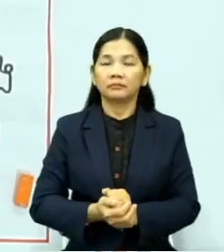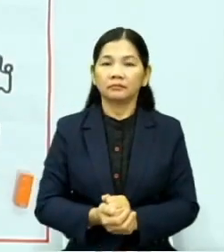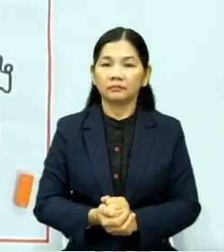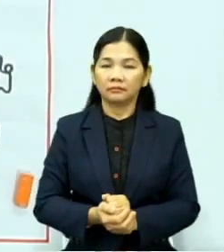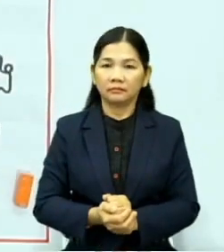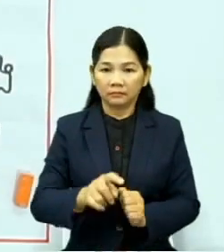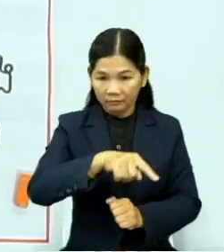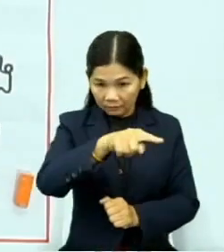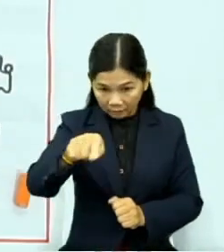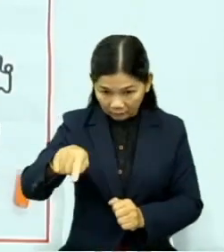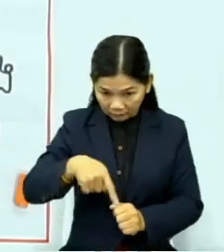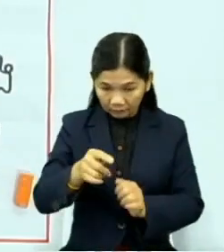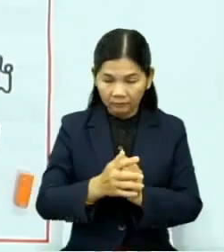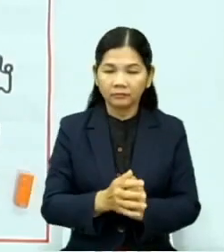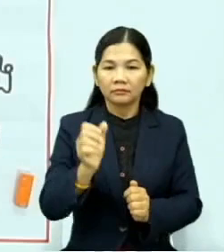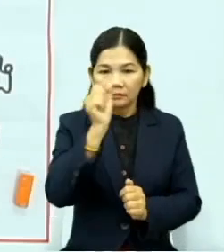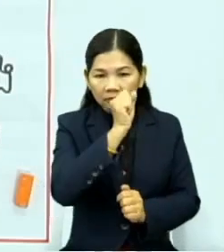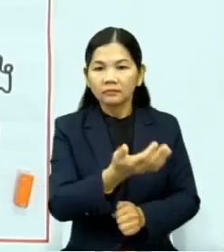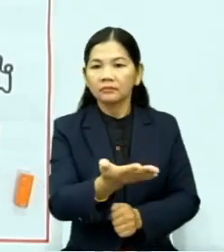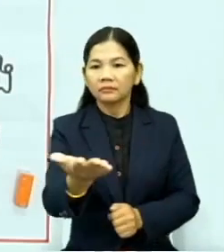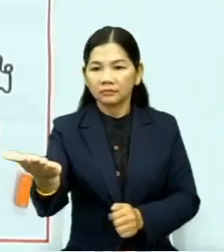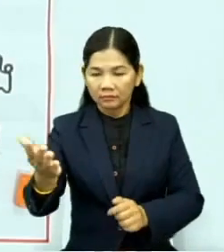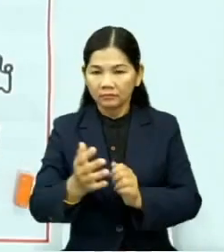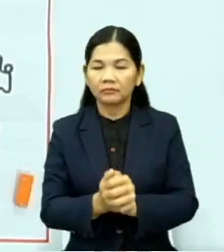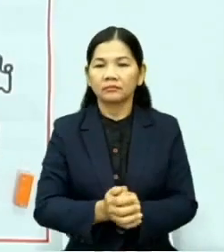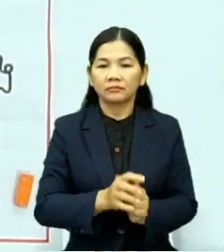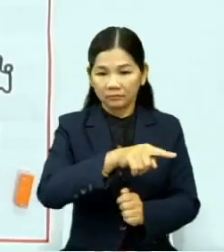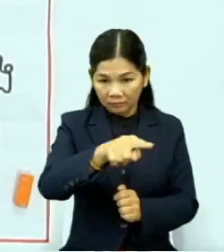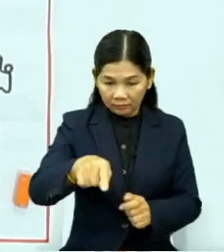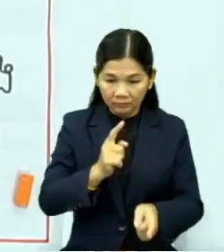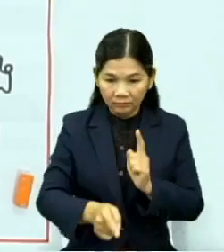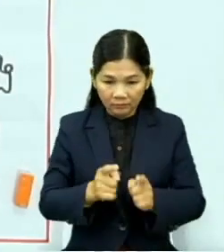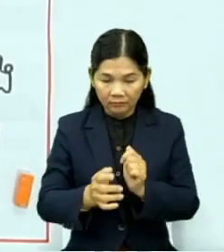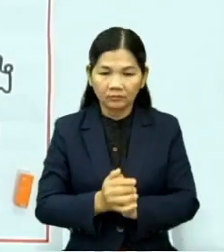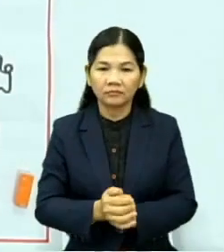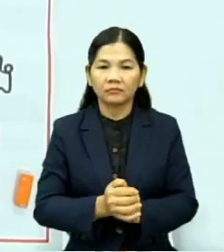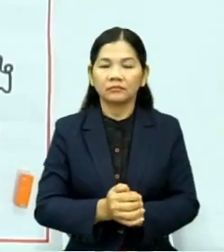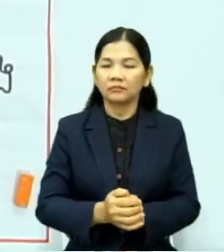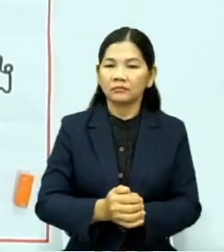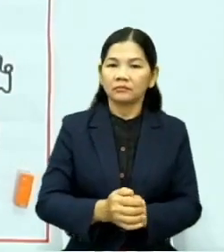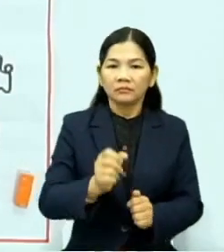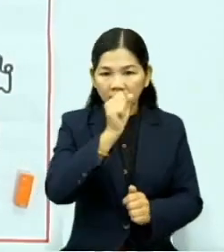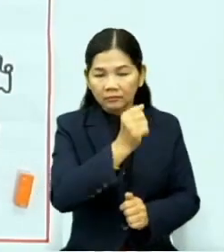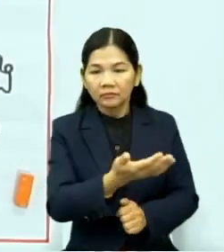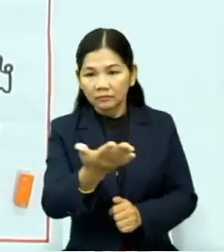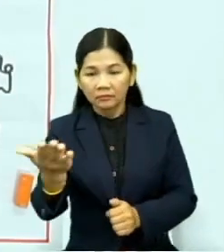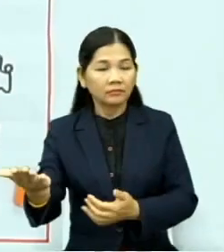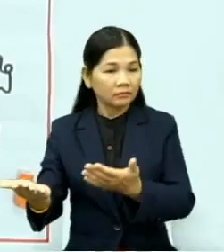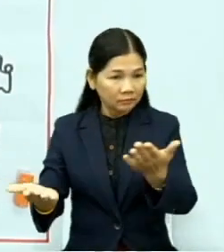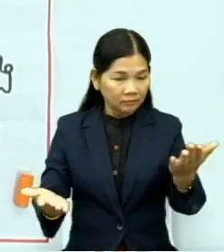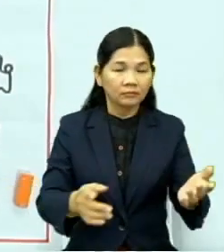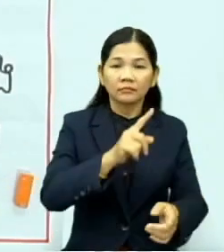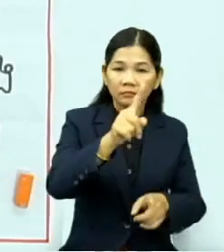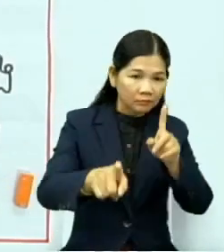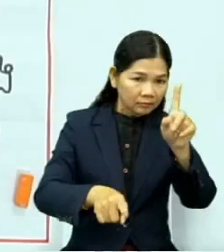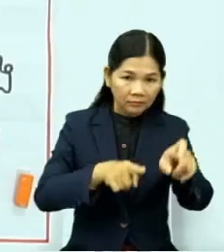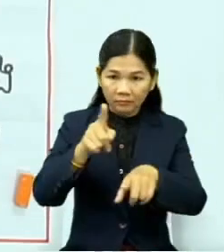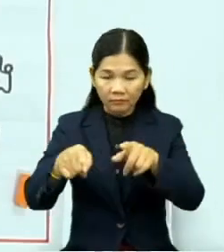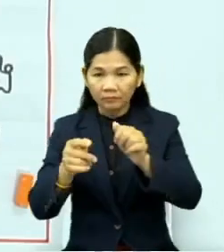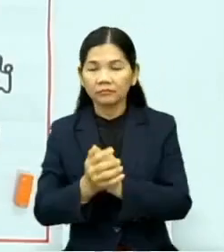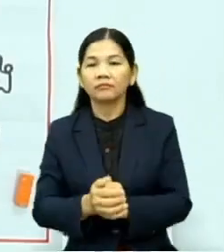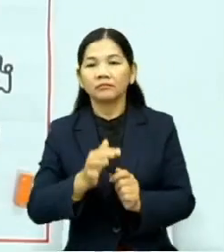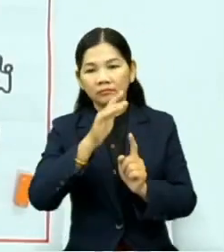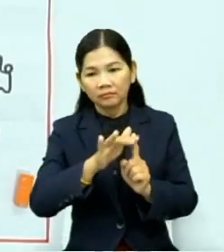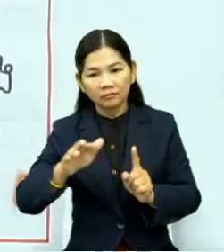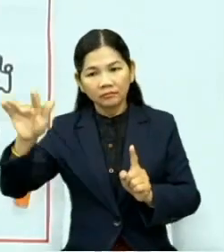à dạy chà cứ kê sầm ráp chà cầm đó chùm riêng à dạy chà lại chà lõng chà sầm ráp chào xua khní tao là dạy